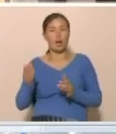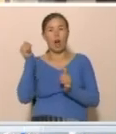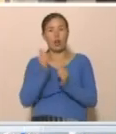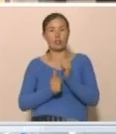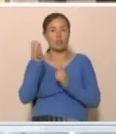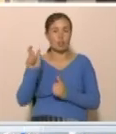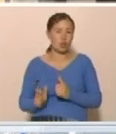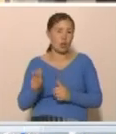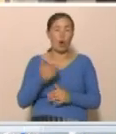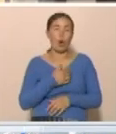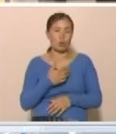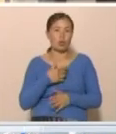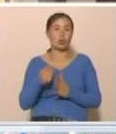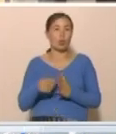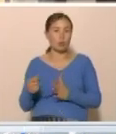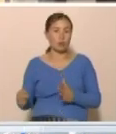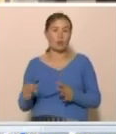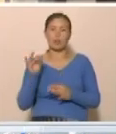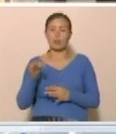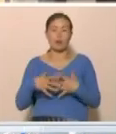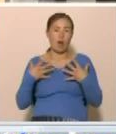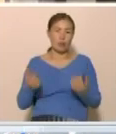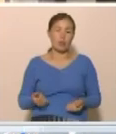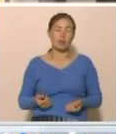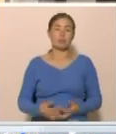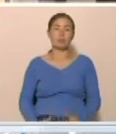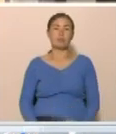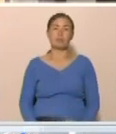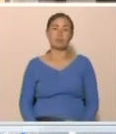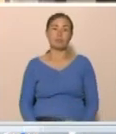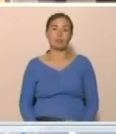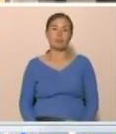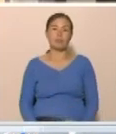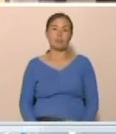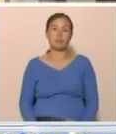человека, который хочет жить долго и оставаться здоровым. Эжен Сабиткоза, Рамзан Буркутов, служба новостей.